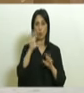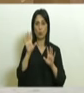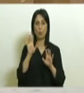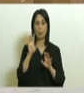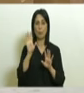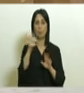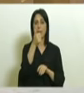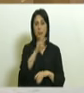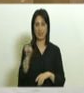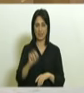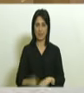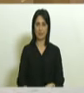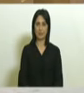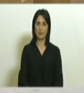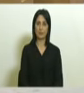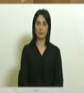პრეზიდენტი, პრემიერი.